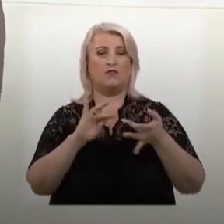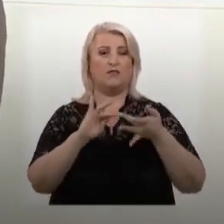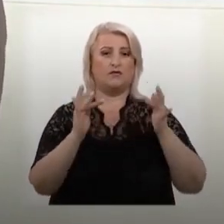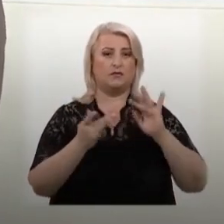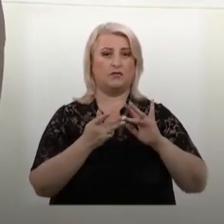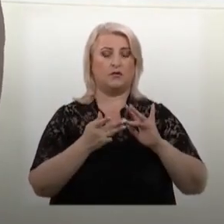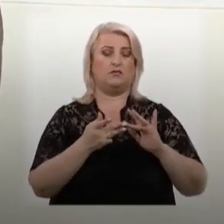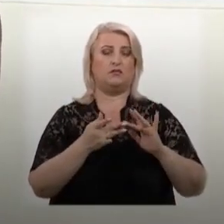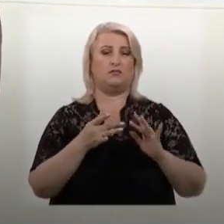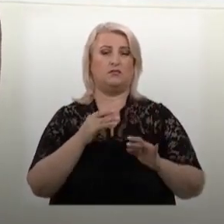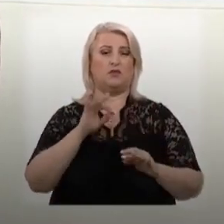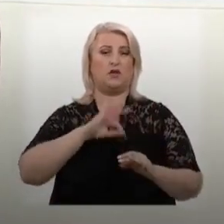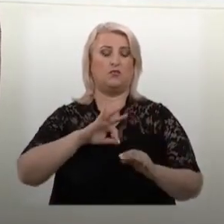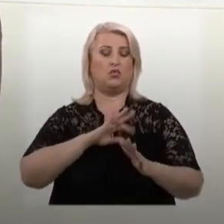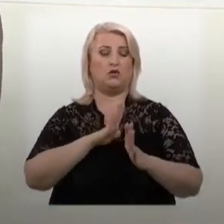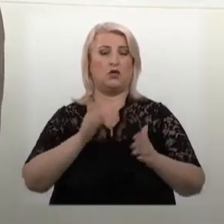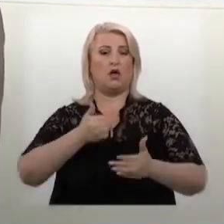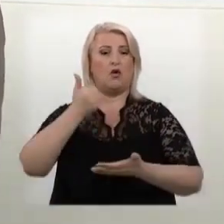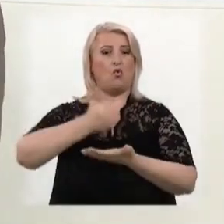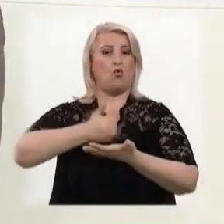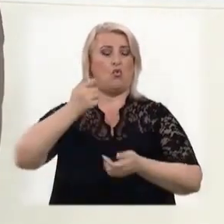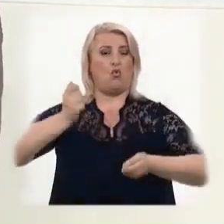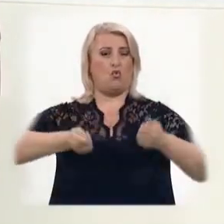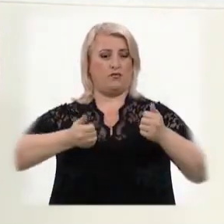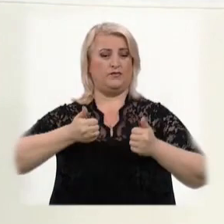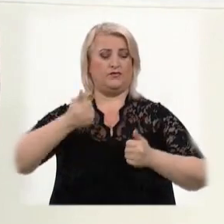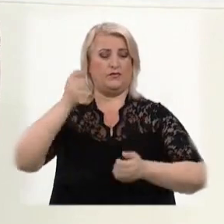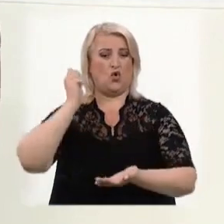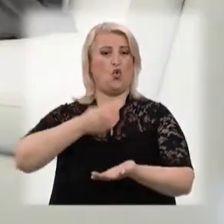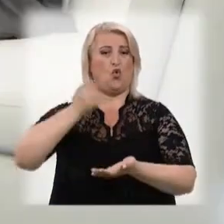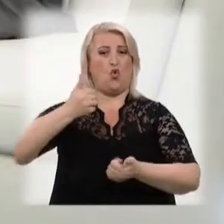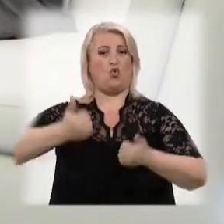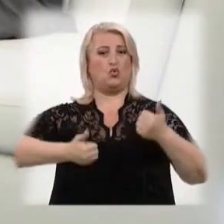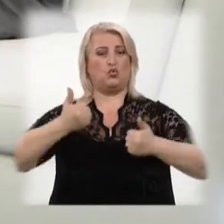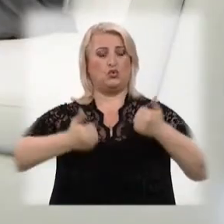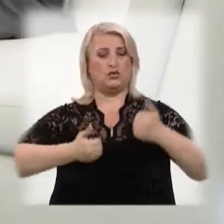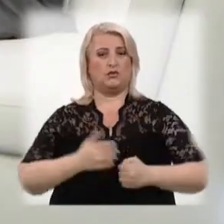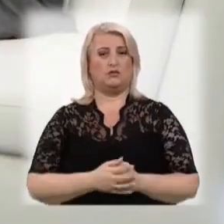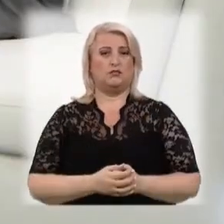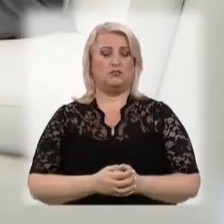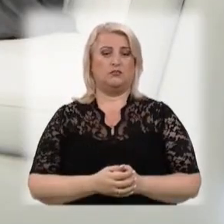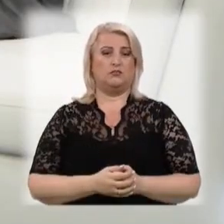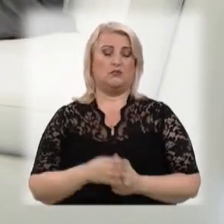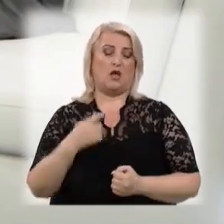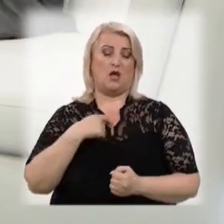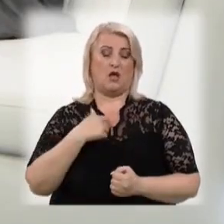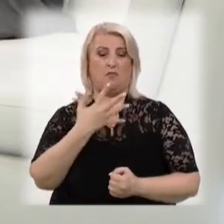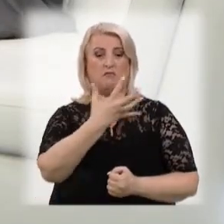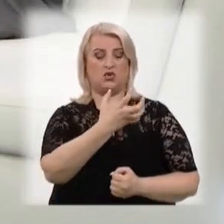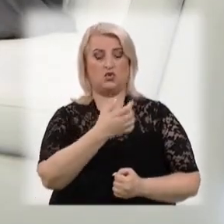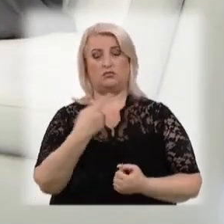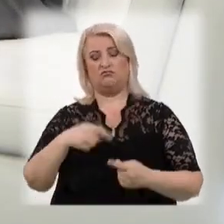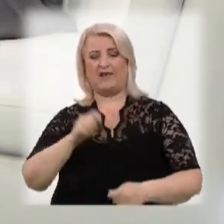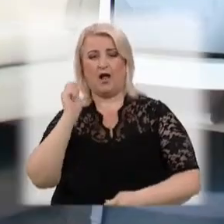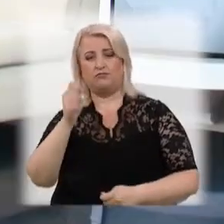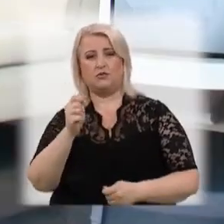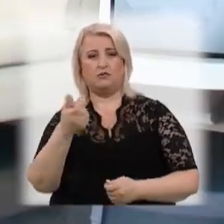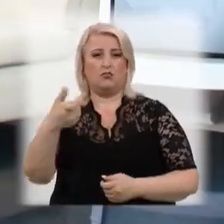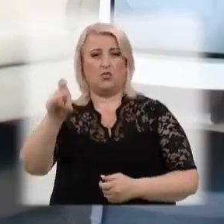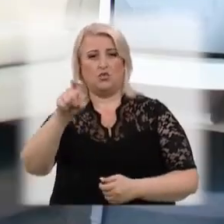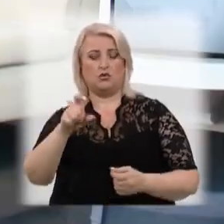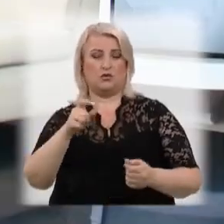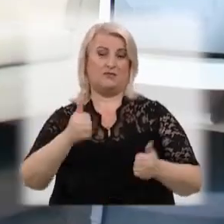lucrează pe licitație Adică tu pui bugetul UE mai mult si mai rau ca nu 500 de ora colegii noștri pun